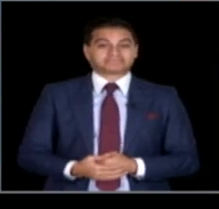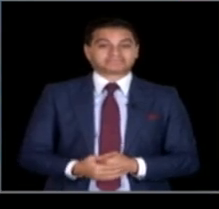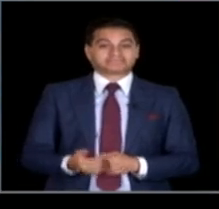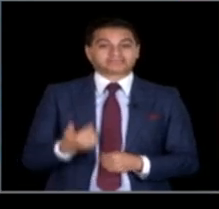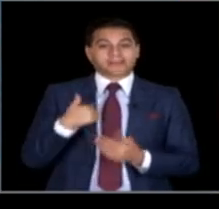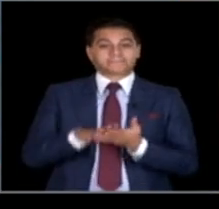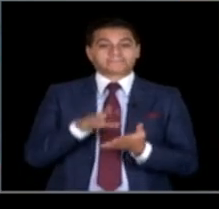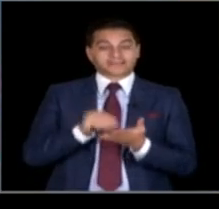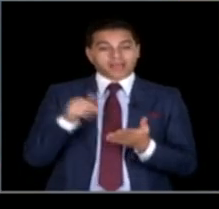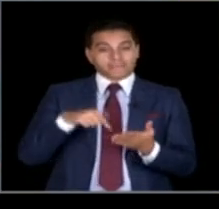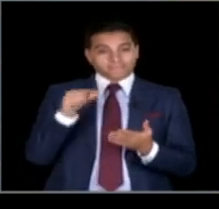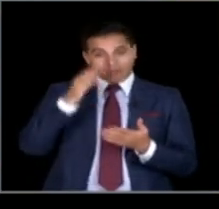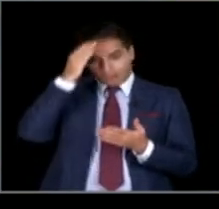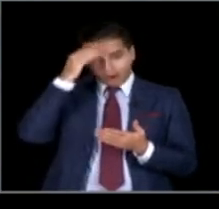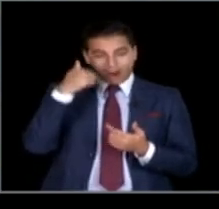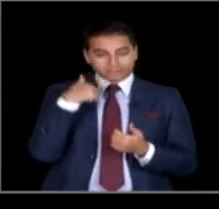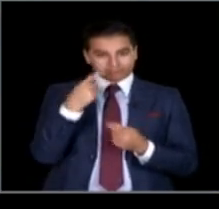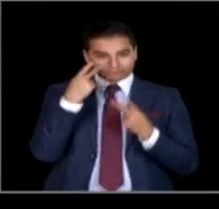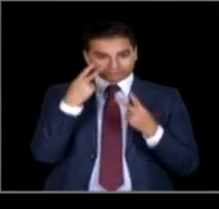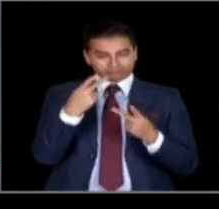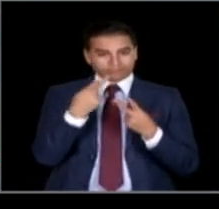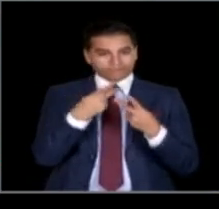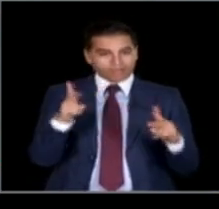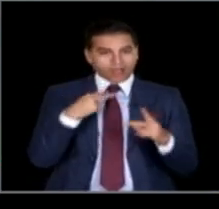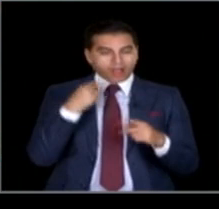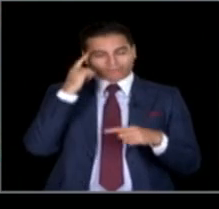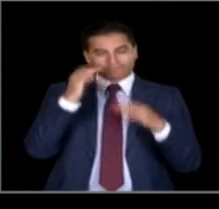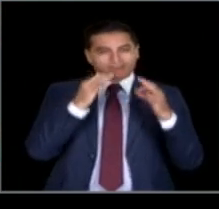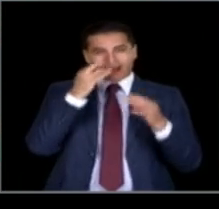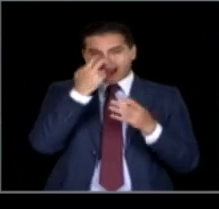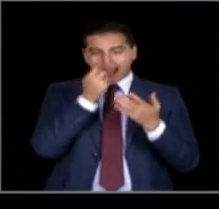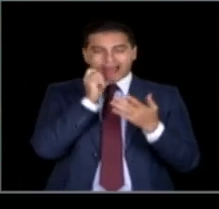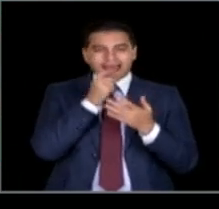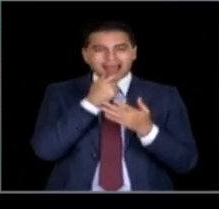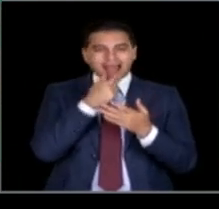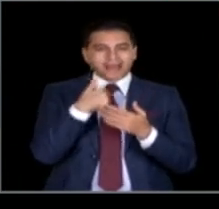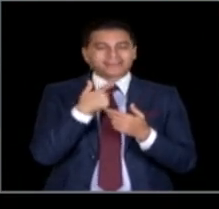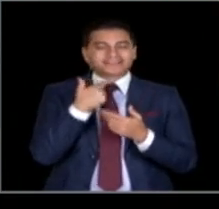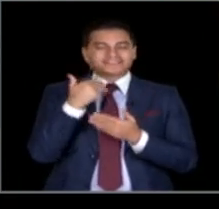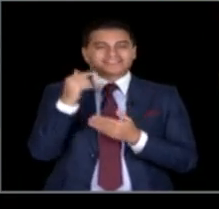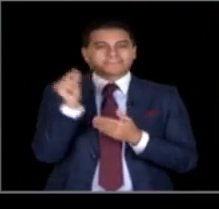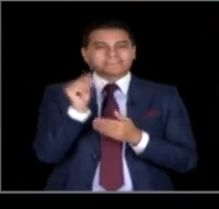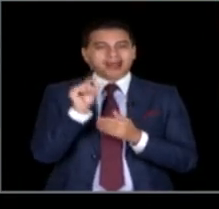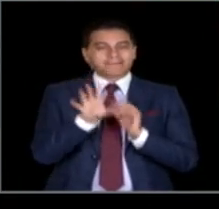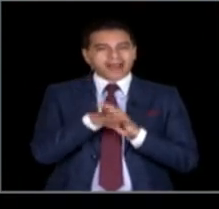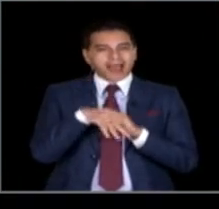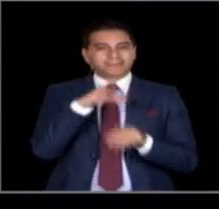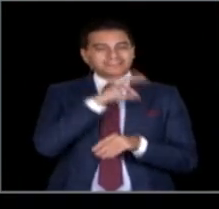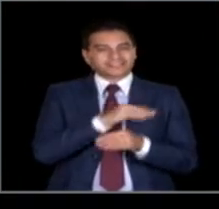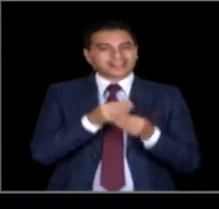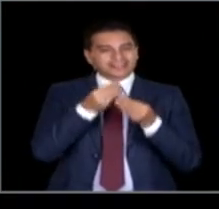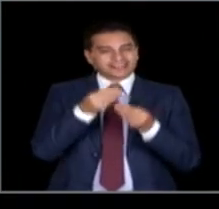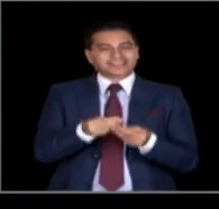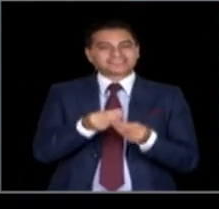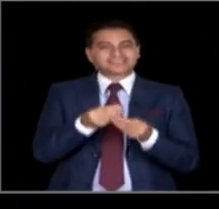بداية خالص برنامج العباقرة لما ظهر بصراحة يعني فكرنا بأيام إن إحنا يبقى عندنا توكشو أو برامج فعلا مفيدة للمجتمع. جه